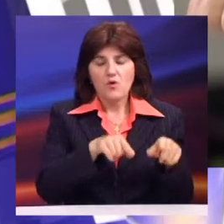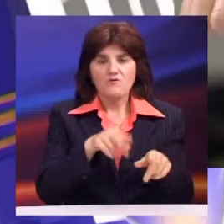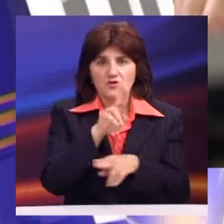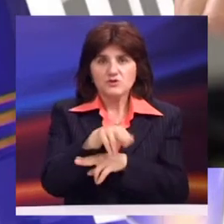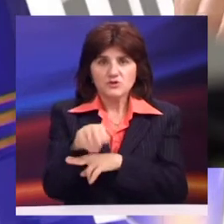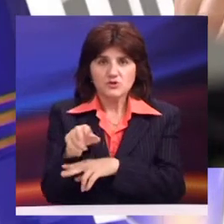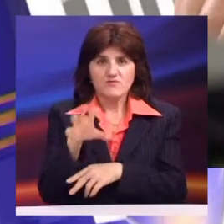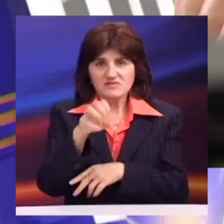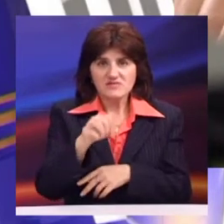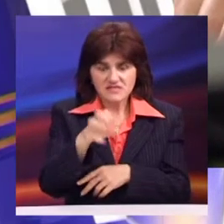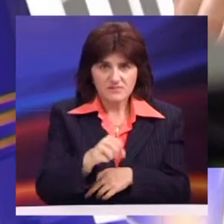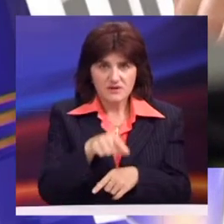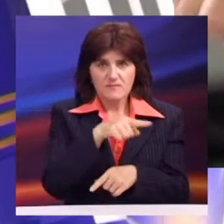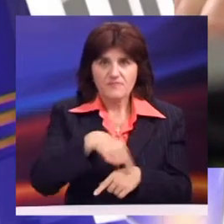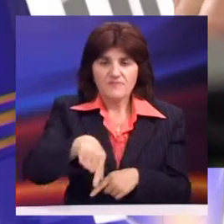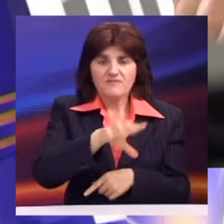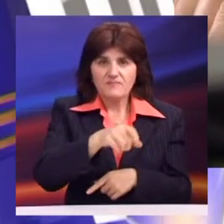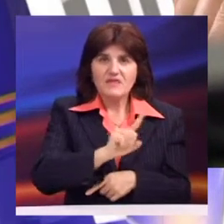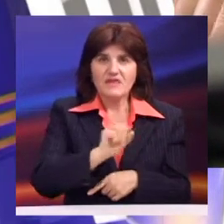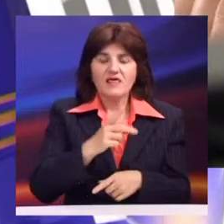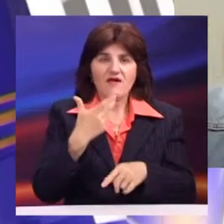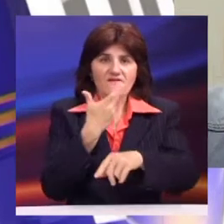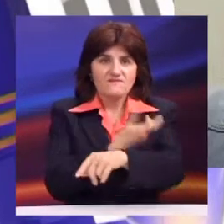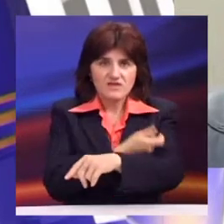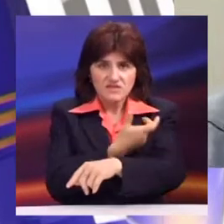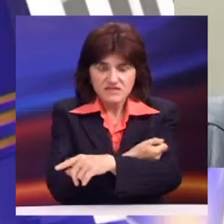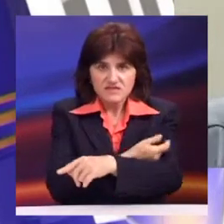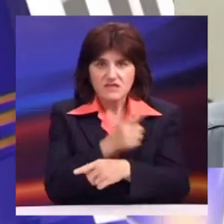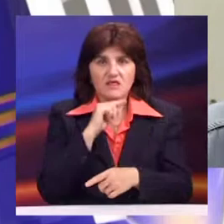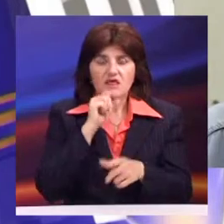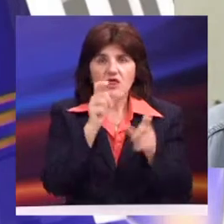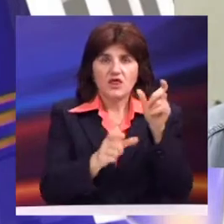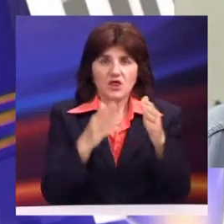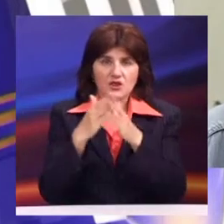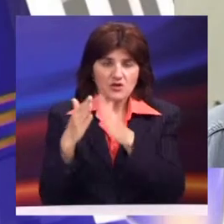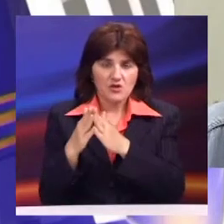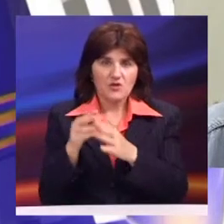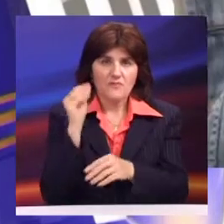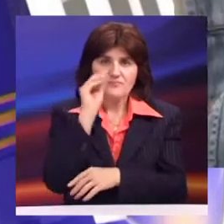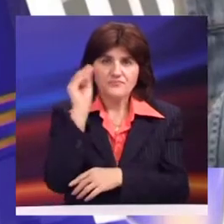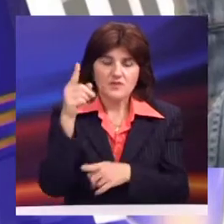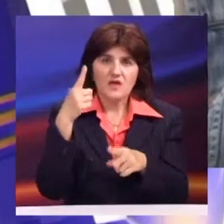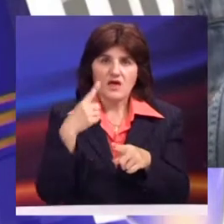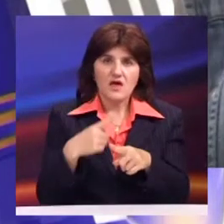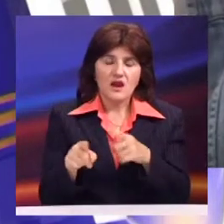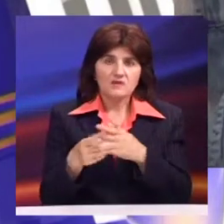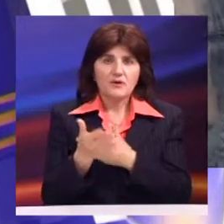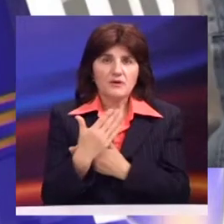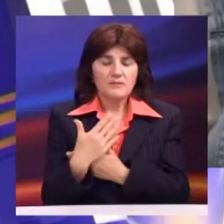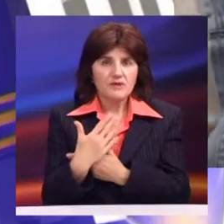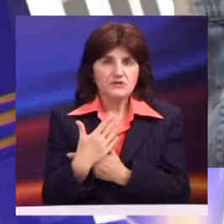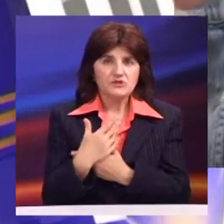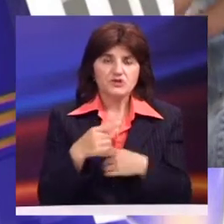Alex. Kao glavni problem ističu nevakcinisane pse, a kažu da im se javljaju građani koji žive u okolini azila sa